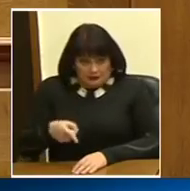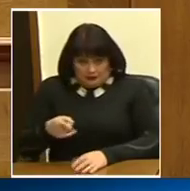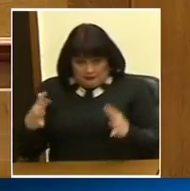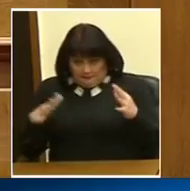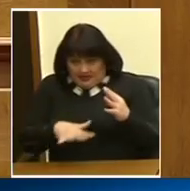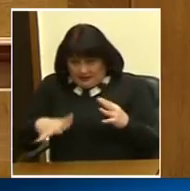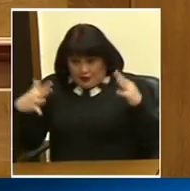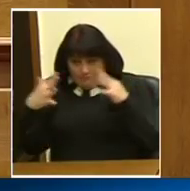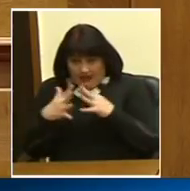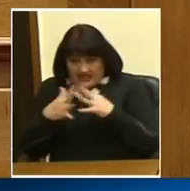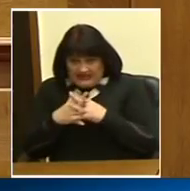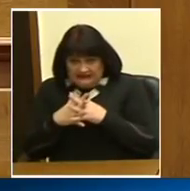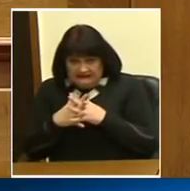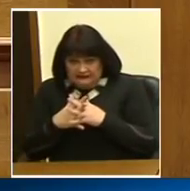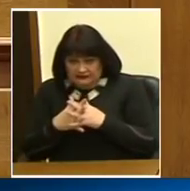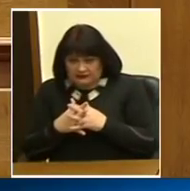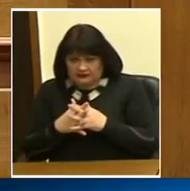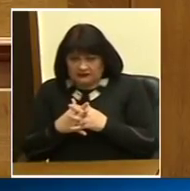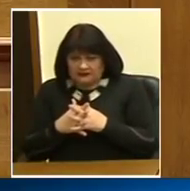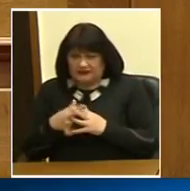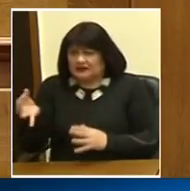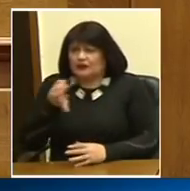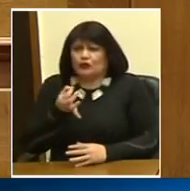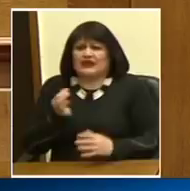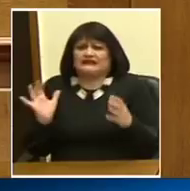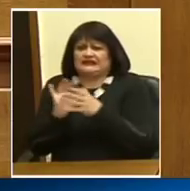μάχης, πώς έρχεστε και μας μιλάτε για συνενέσεις?